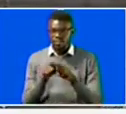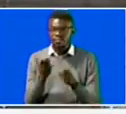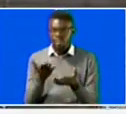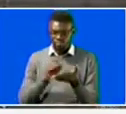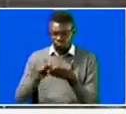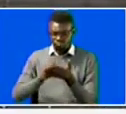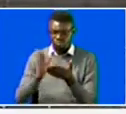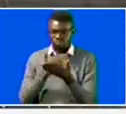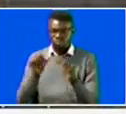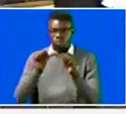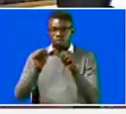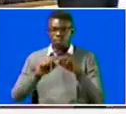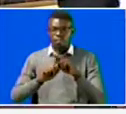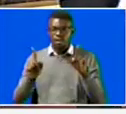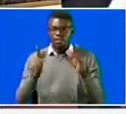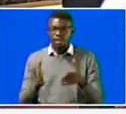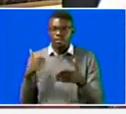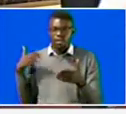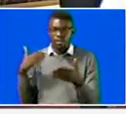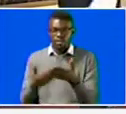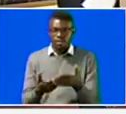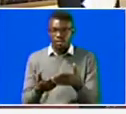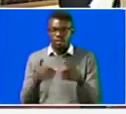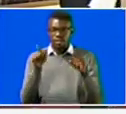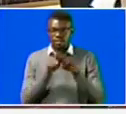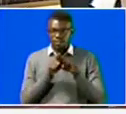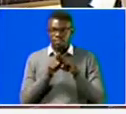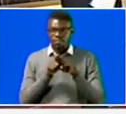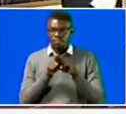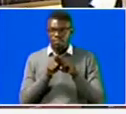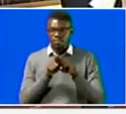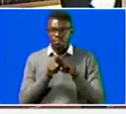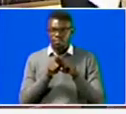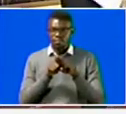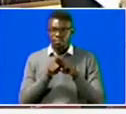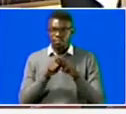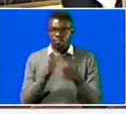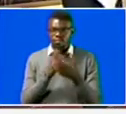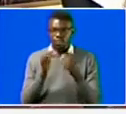saizi, but saizi niko hapa. Na pia, apart from that, tuko na album mpya.